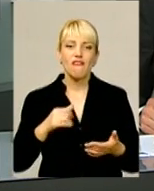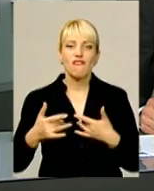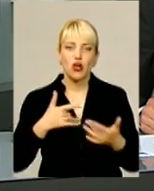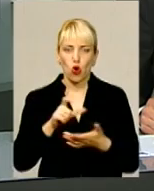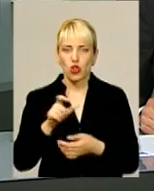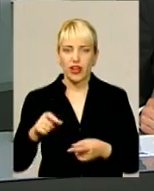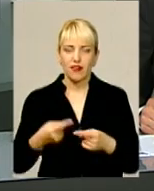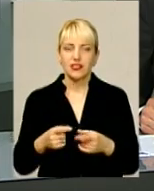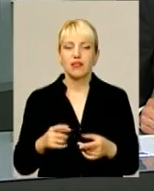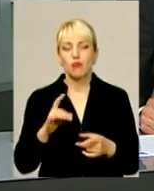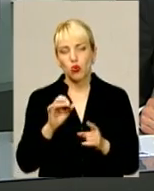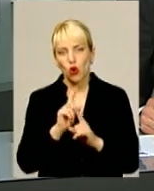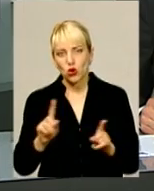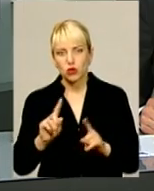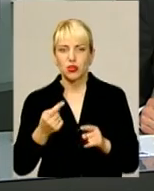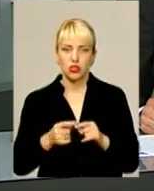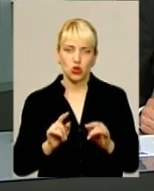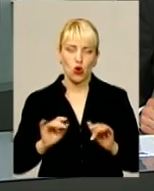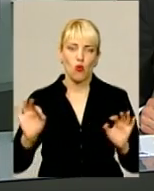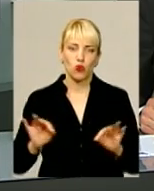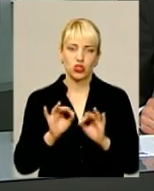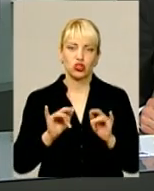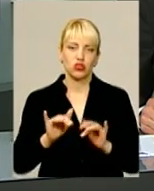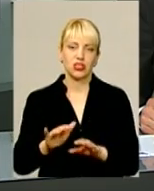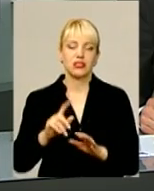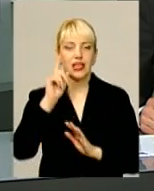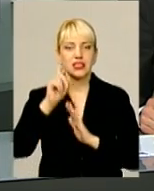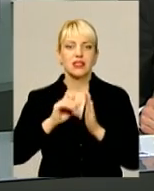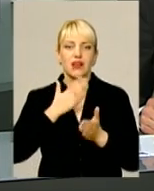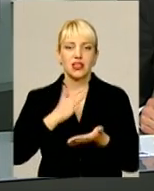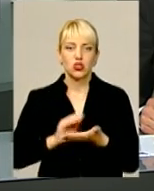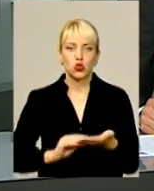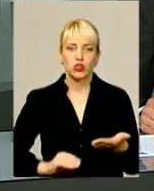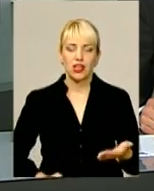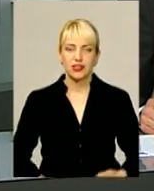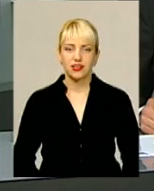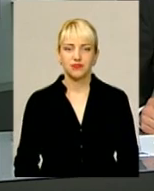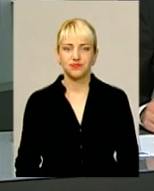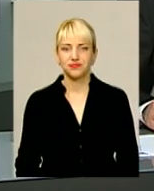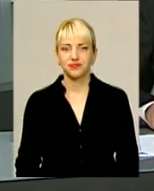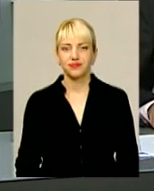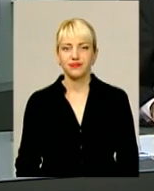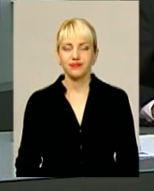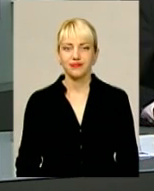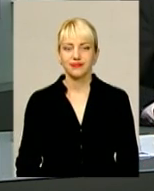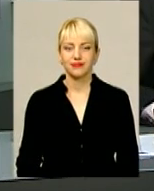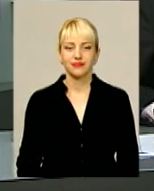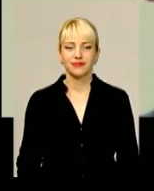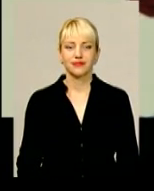особливості музичного дійства в головного організатора фесту дізнавались наші журналісти. Подробиці далі у сюжеті.